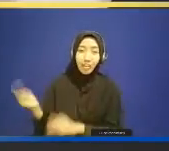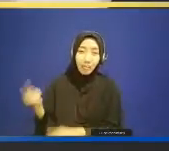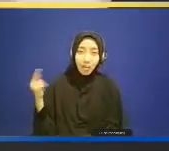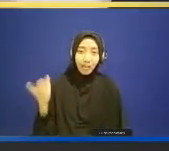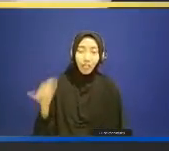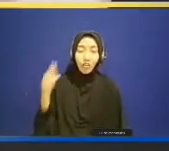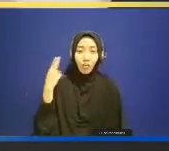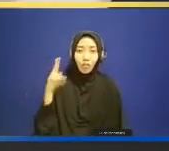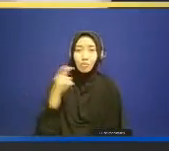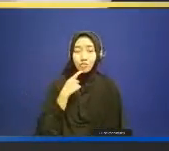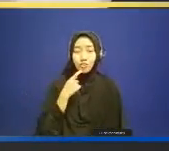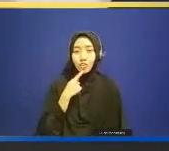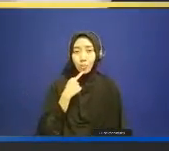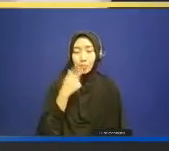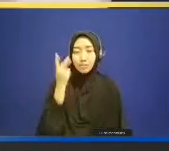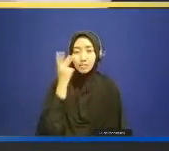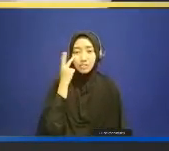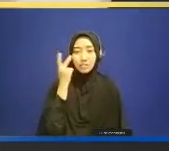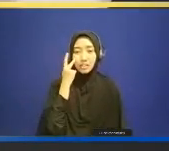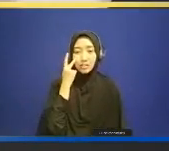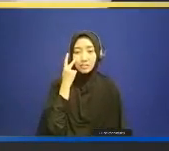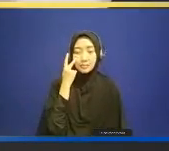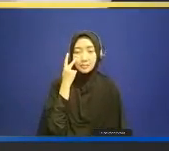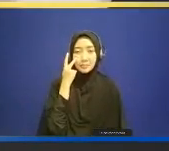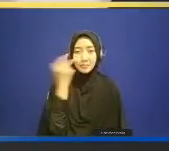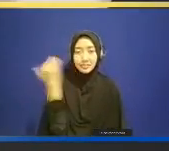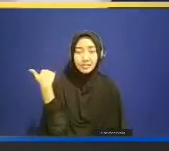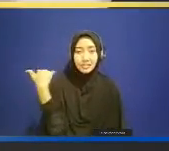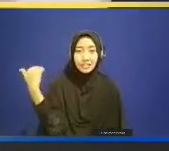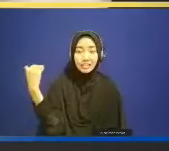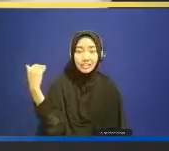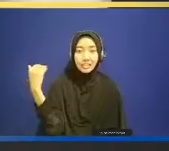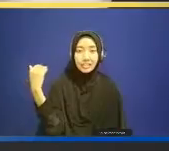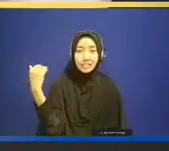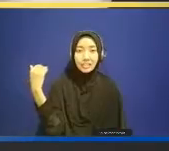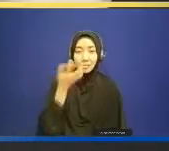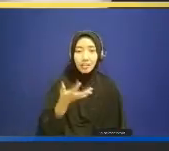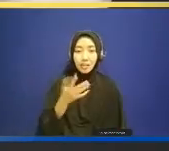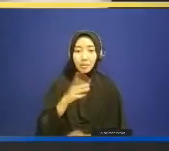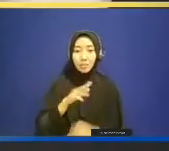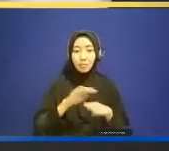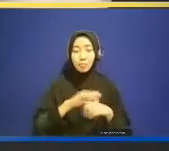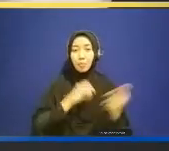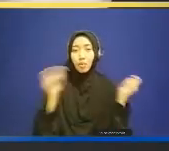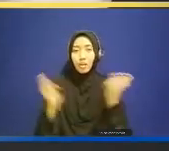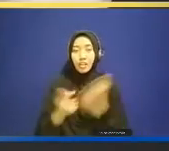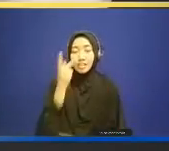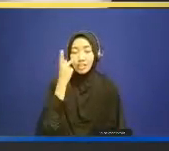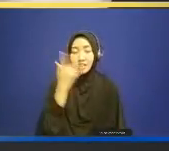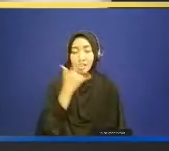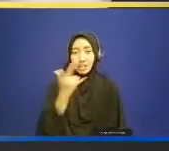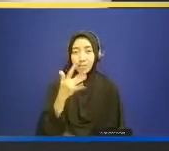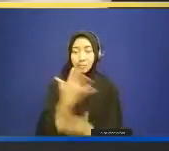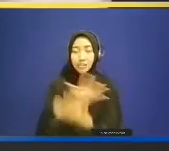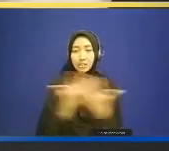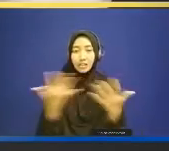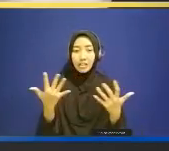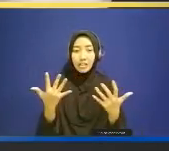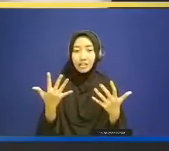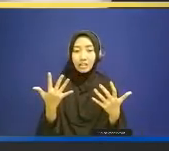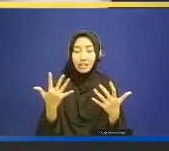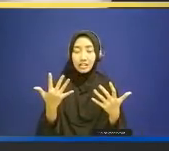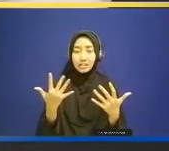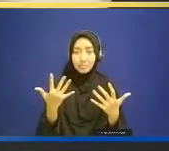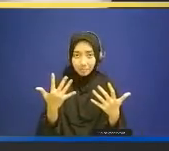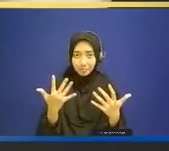untuk mencoba menjaga supaya Eza katakan pemulihannya tetap terjaga itu ya masyarakat tetap bertahan